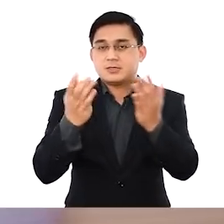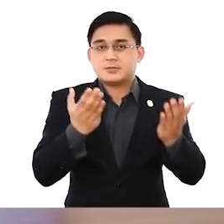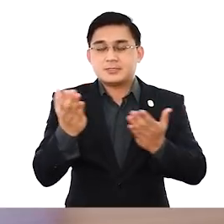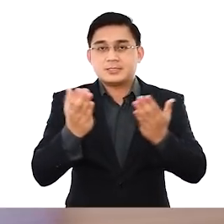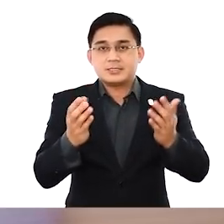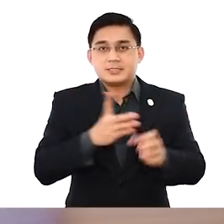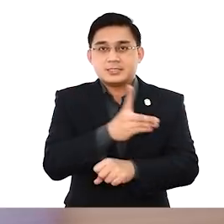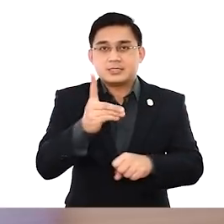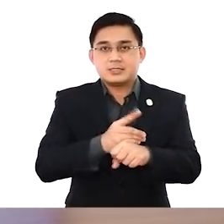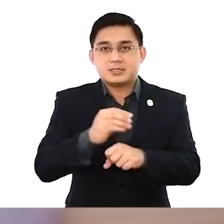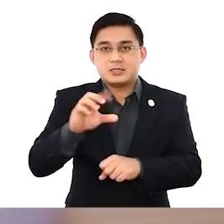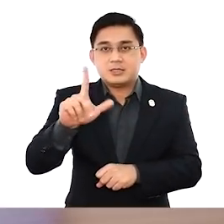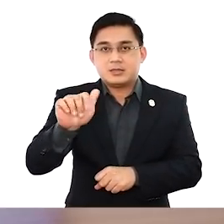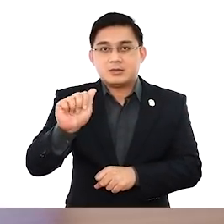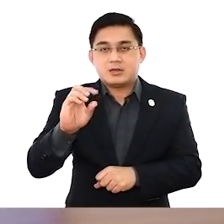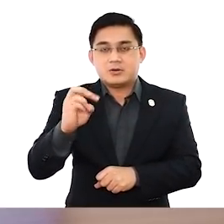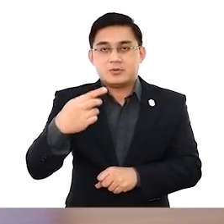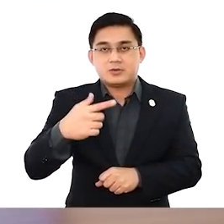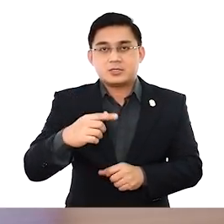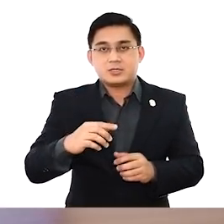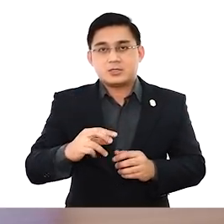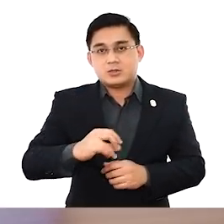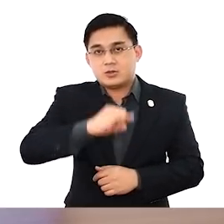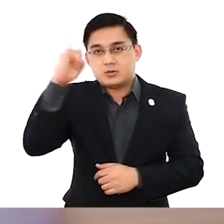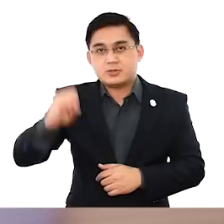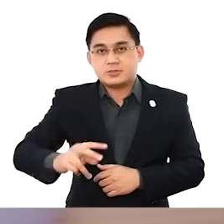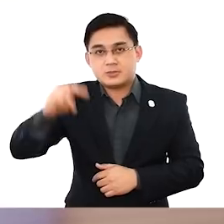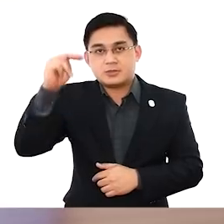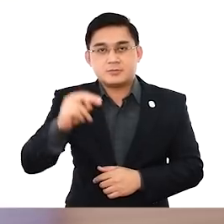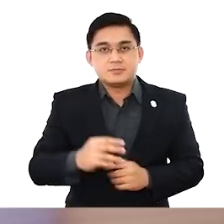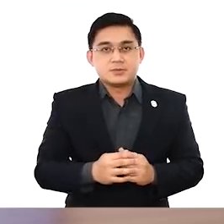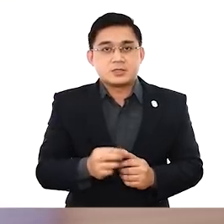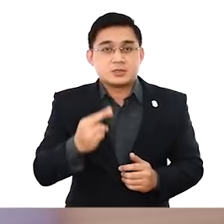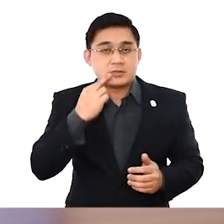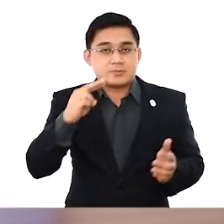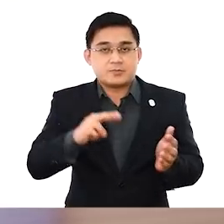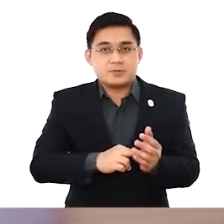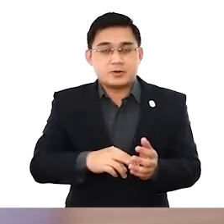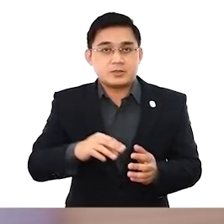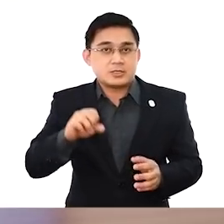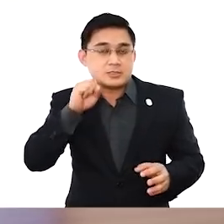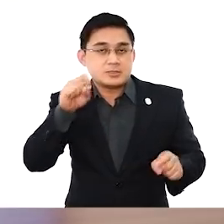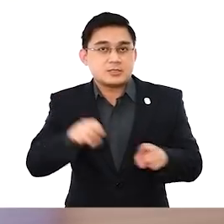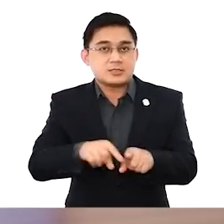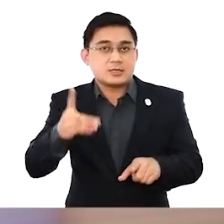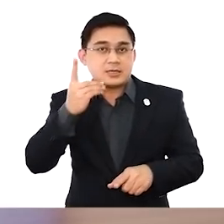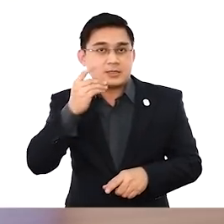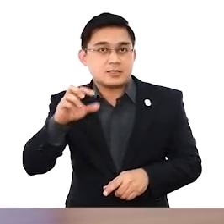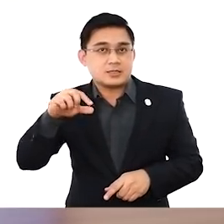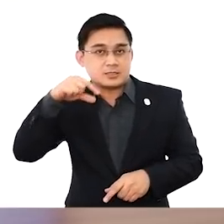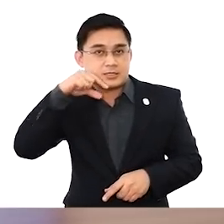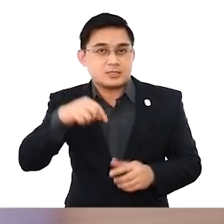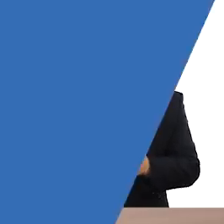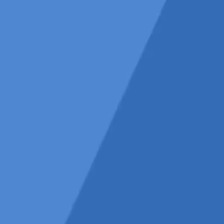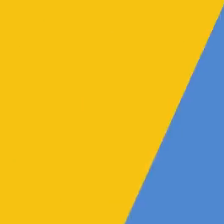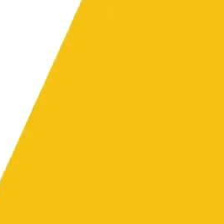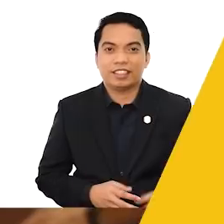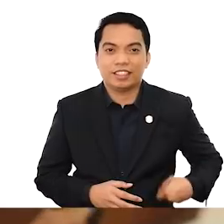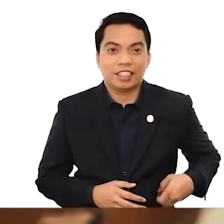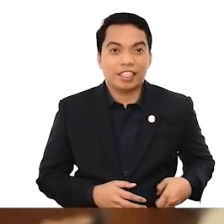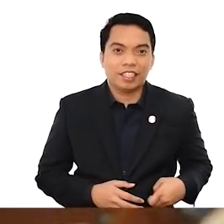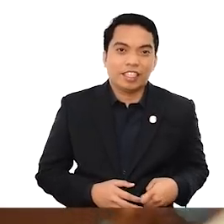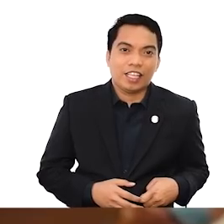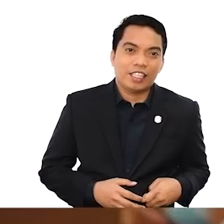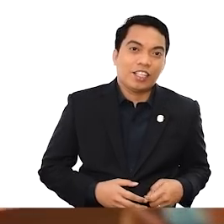pagtitipon sa distrito ng Laoag City, Ilocos Norte. Ang kabuang detalye mula kay kapatid na Diana Queja.